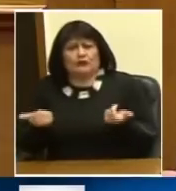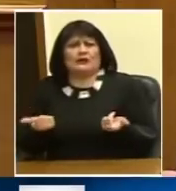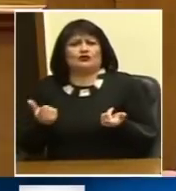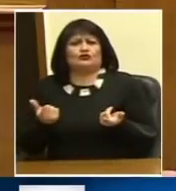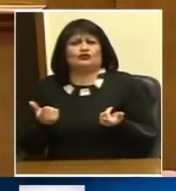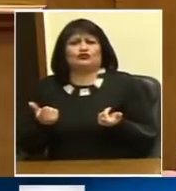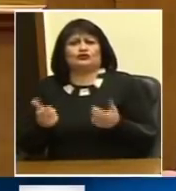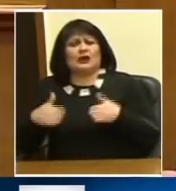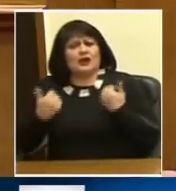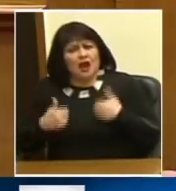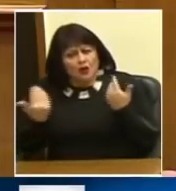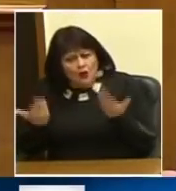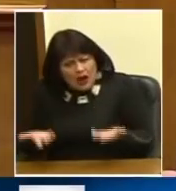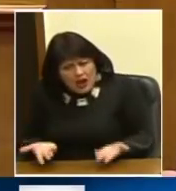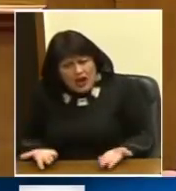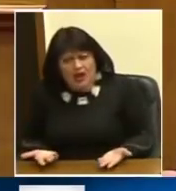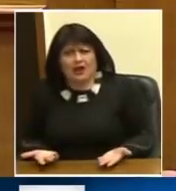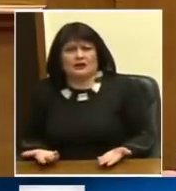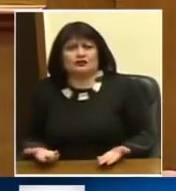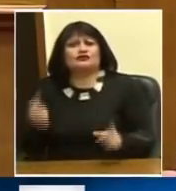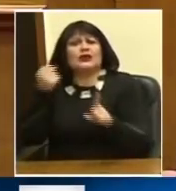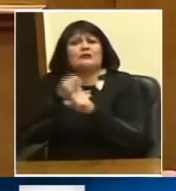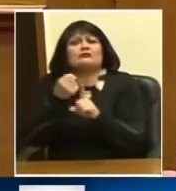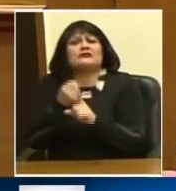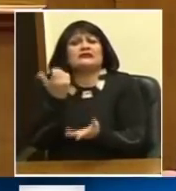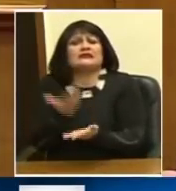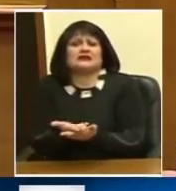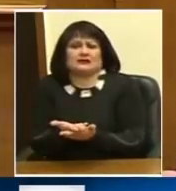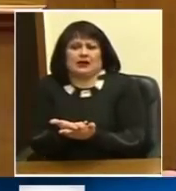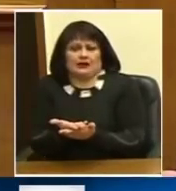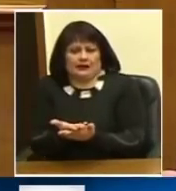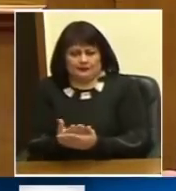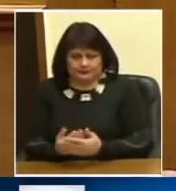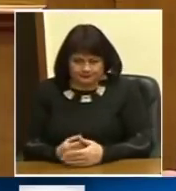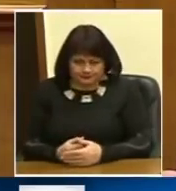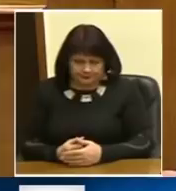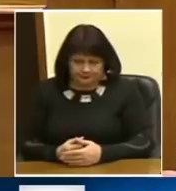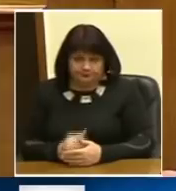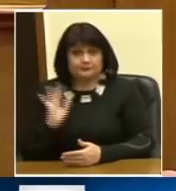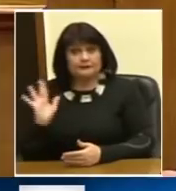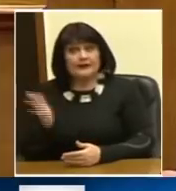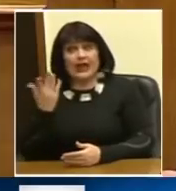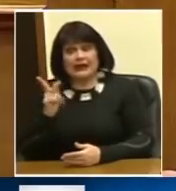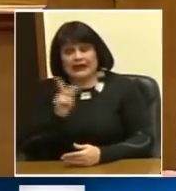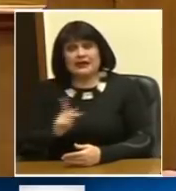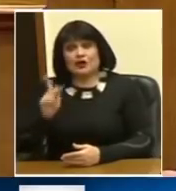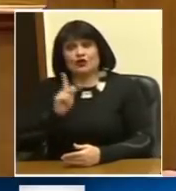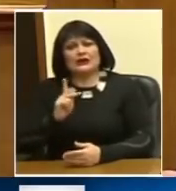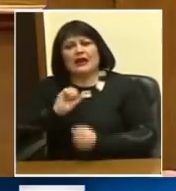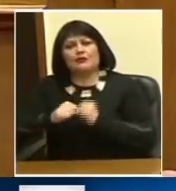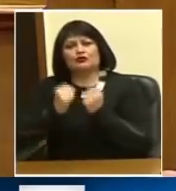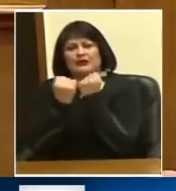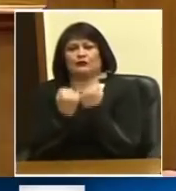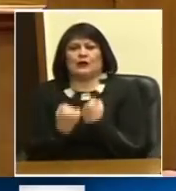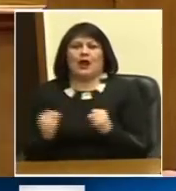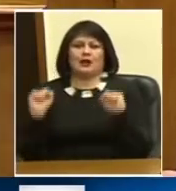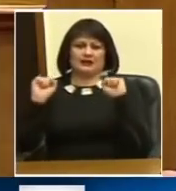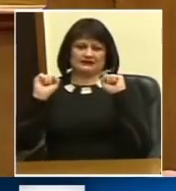την νεολαία και τις διεκδικήσεις τους. Εάν αυτοί στο δρόμο για την κοινωνική χειραφέτηση